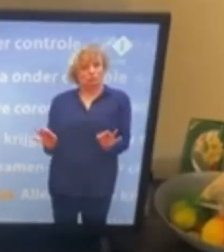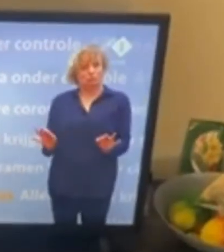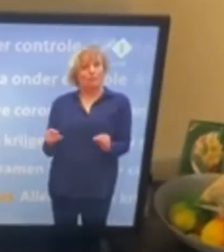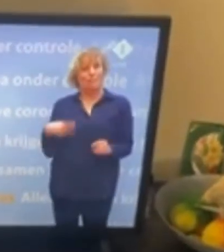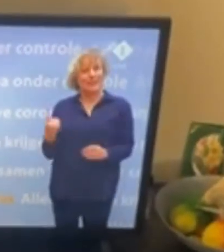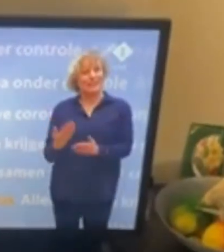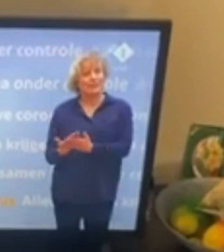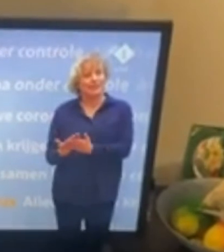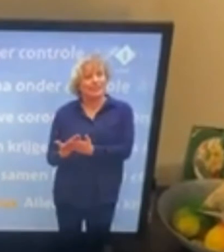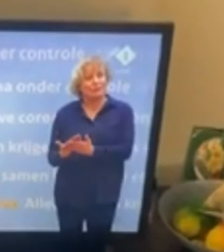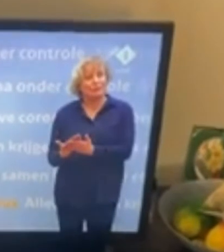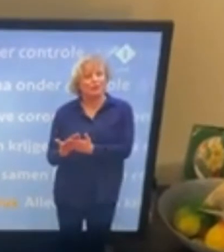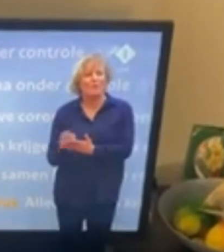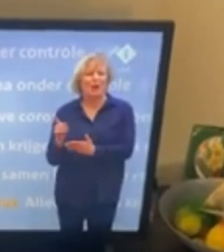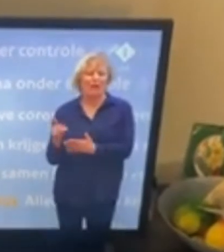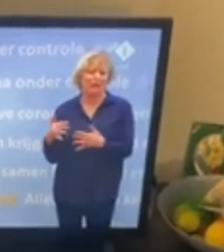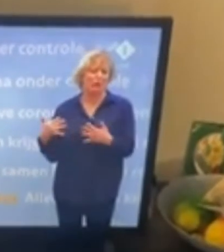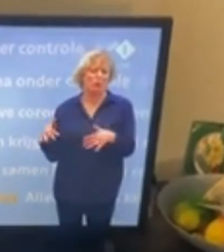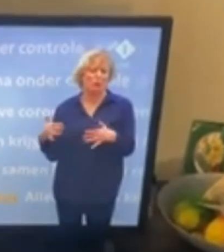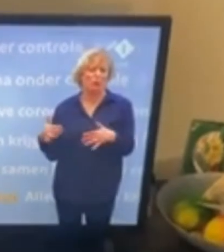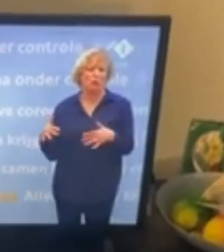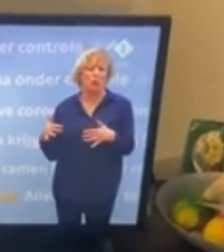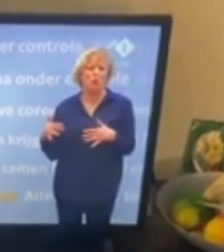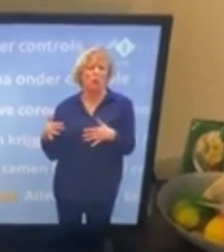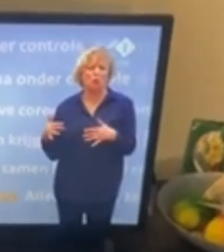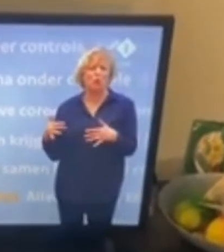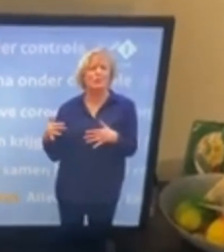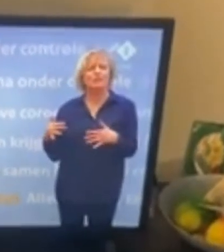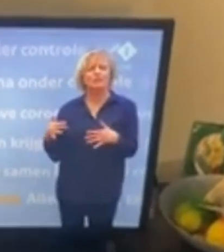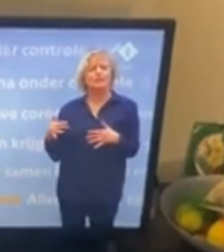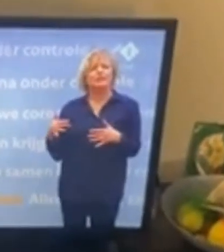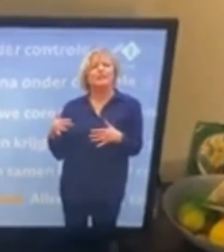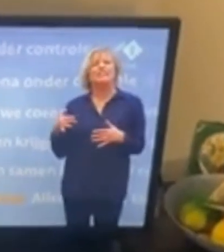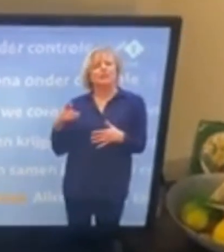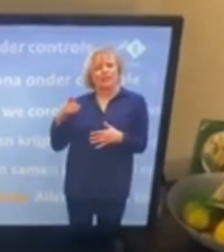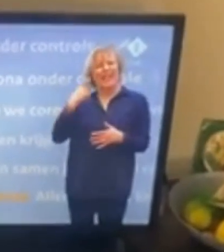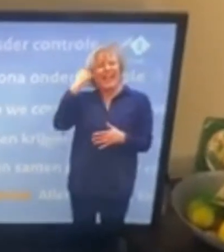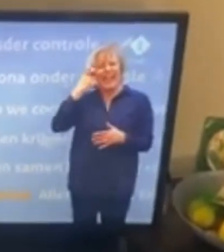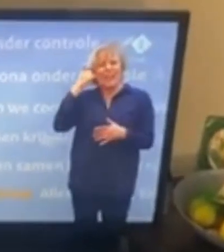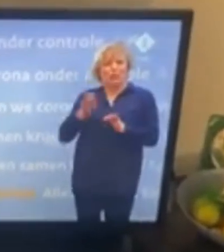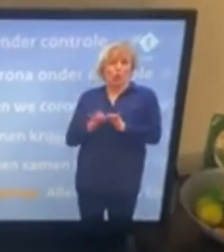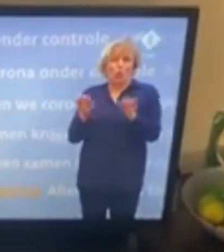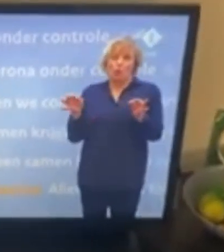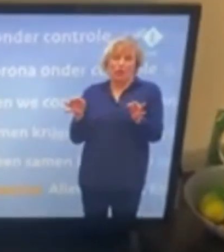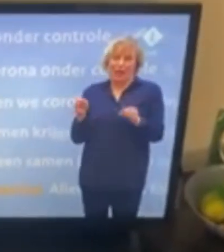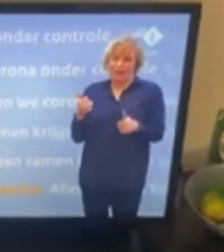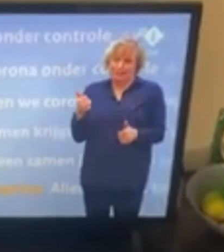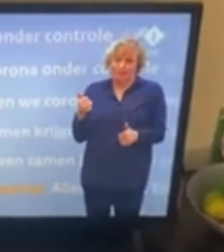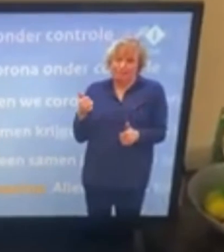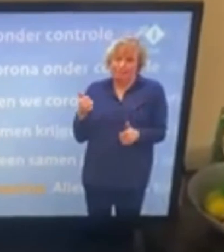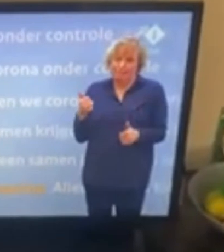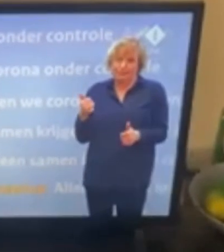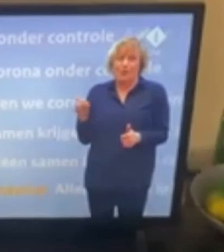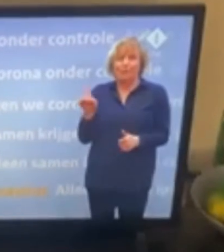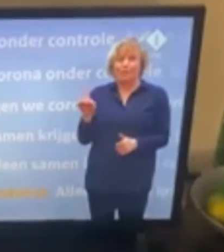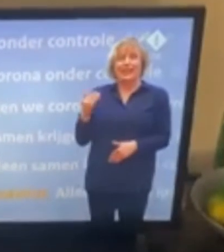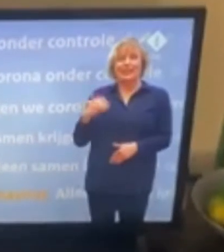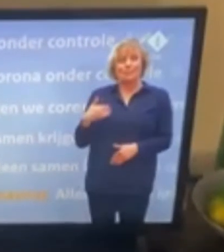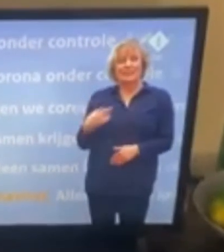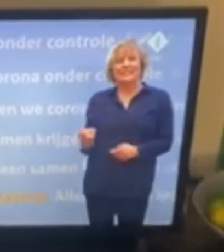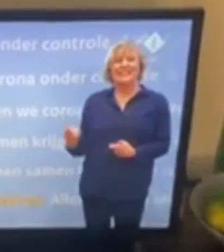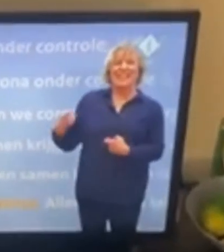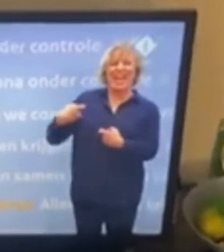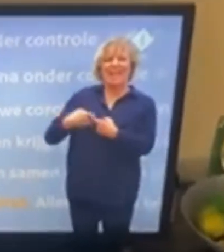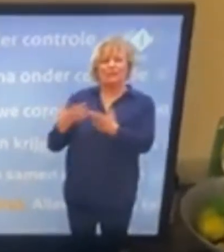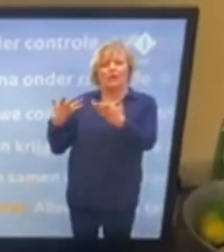van het virus. Maar dat is wel heel dodelijk voor, nou niet letterlijk, maar voor je geestelijke gezondheid. Het betekent dat mensen het extra zwaar krijgen. Waar wij